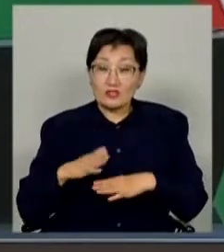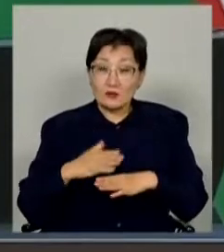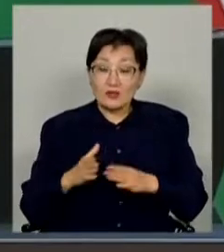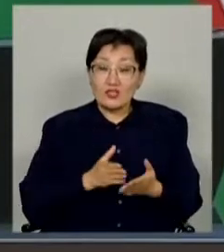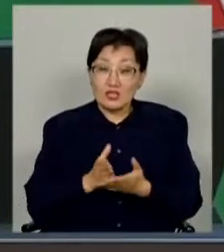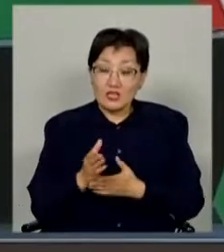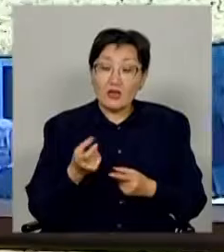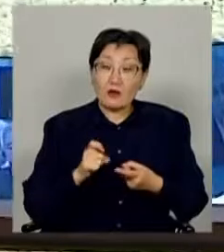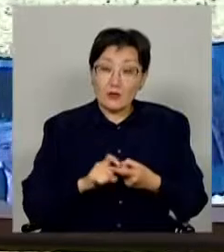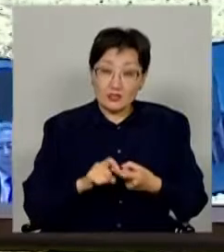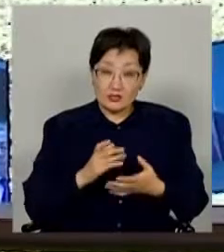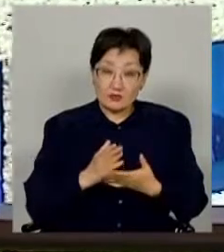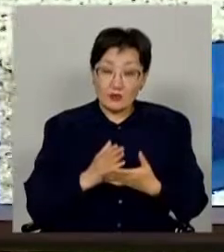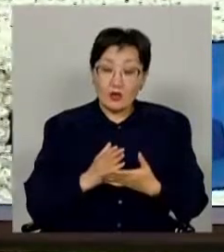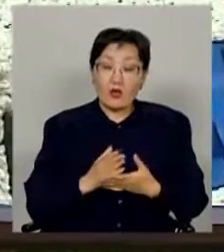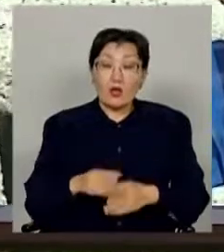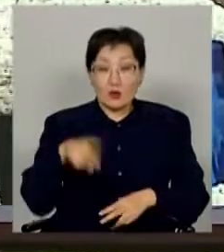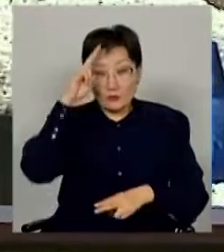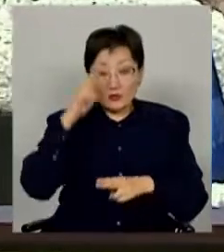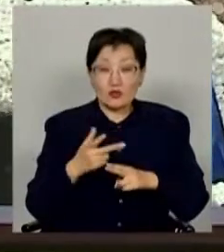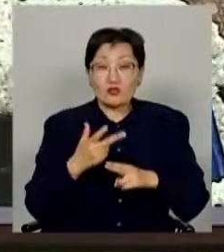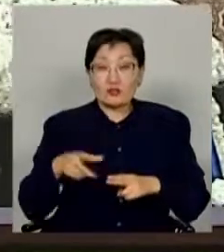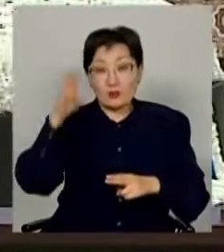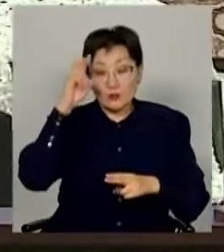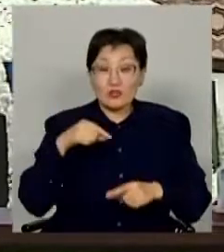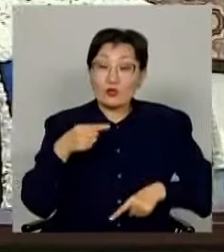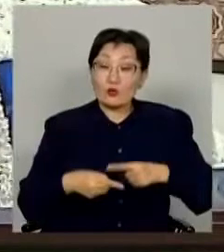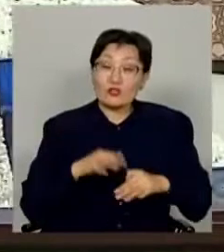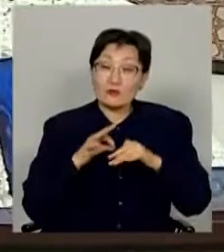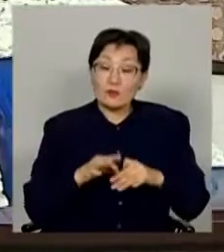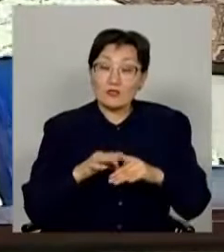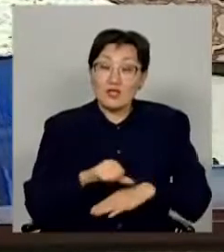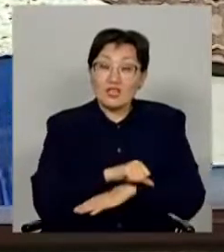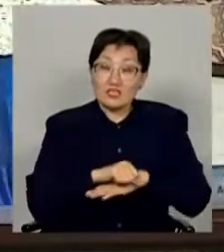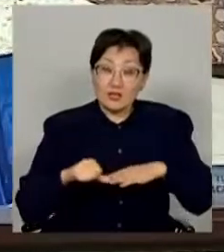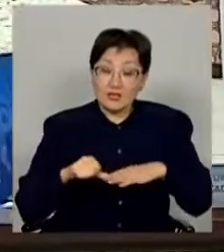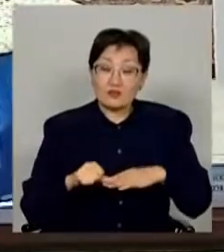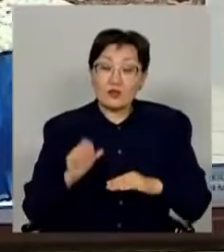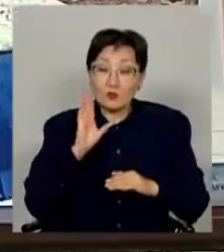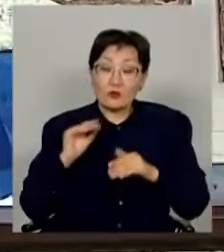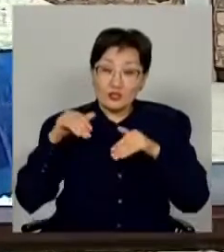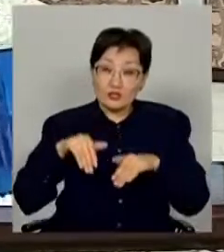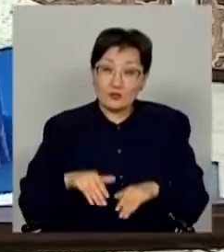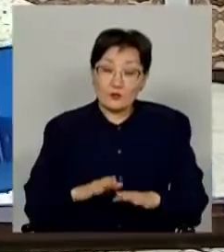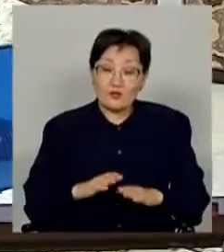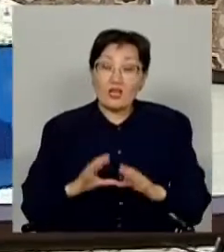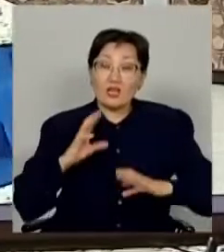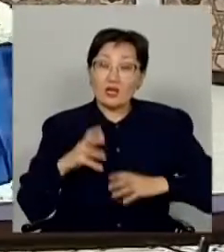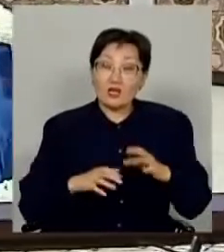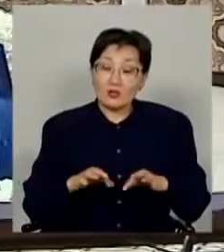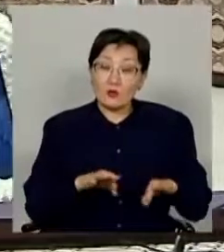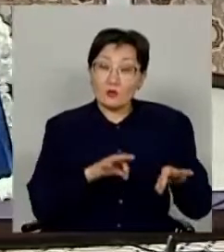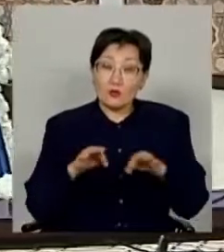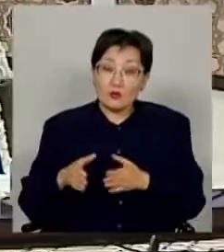тікелей байланыстырады. Бауырлас үш ел арқылы өтетін Транскаспий халықаралық көлік дәлізі